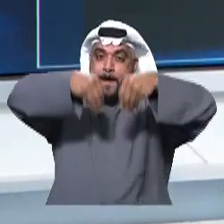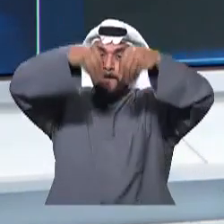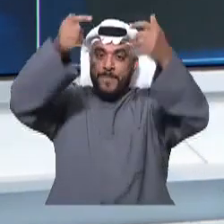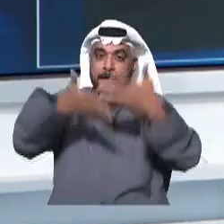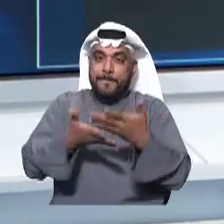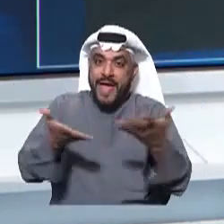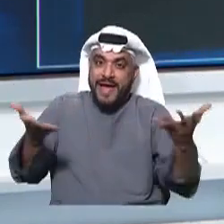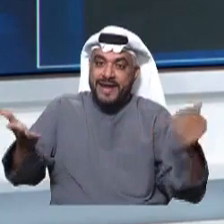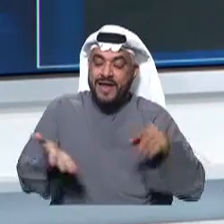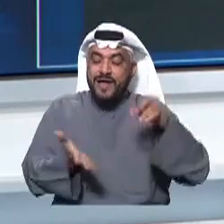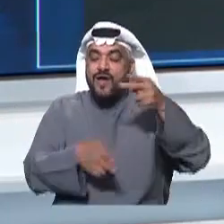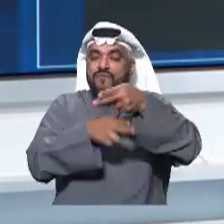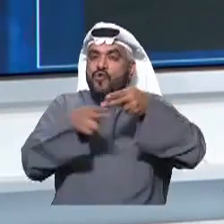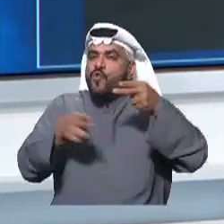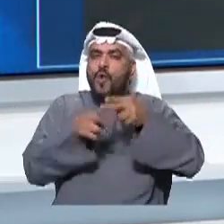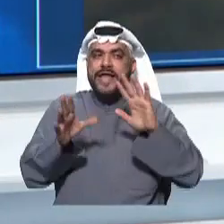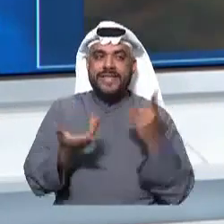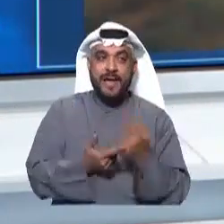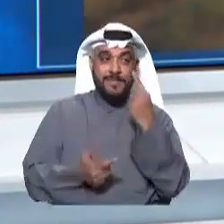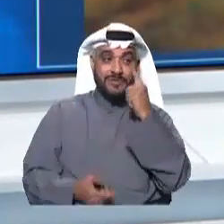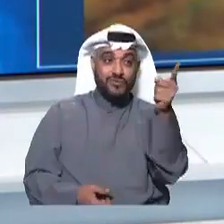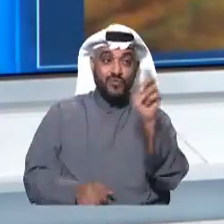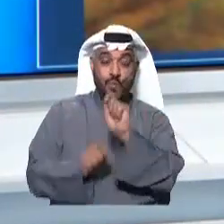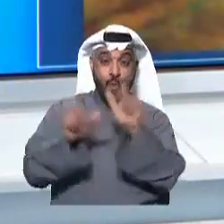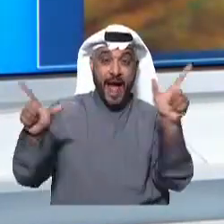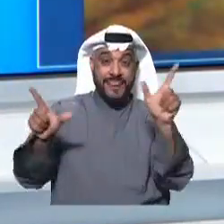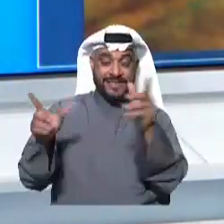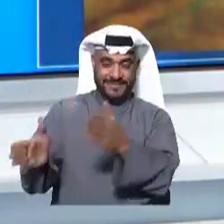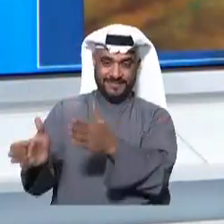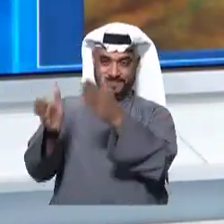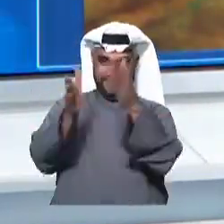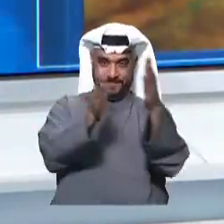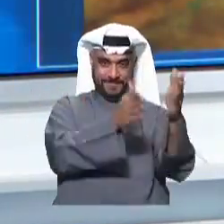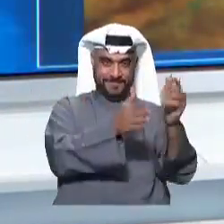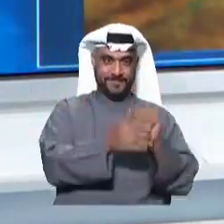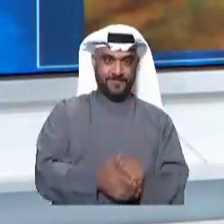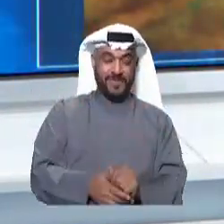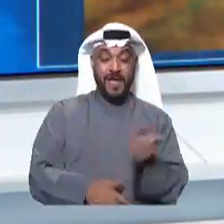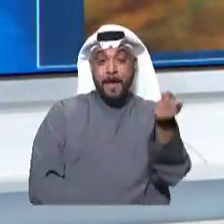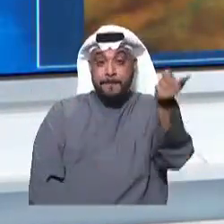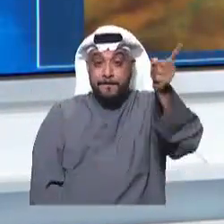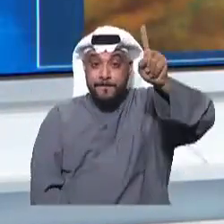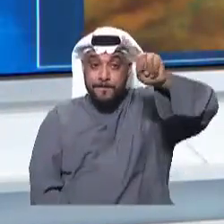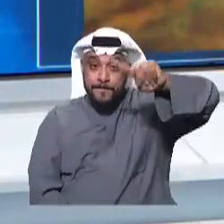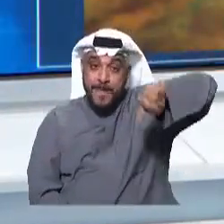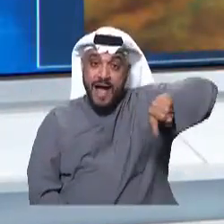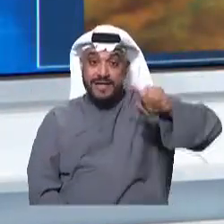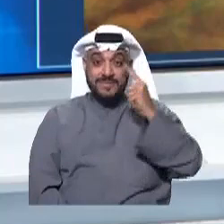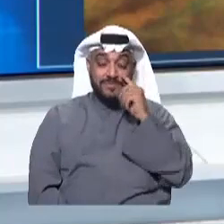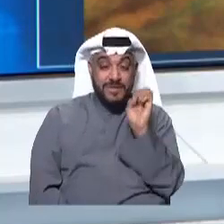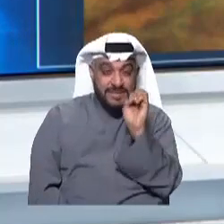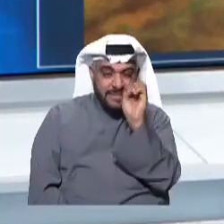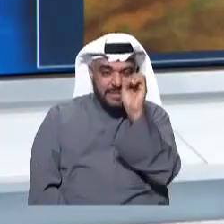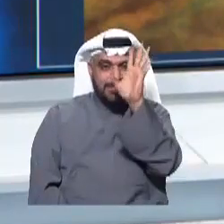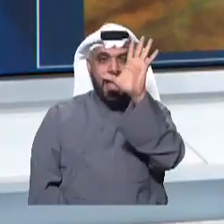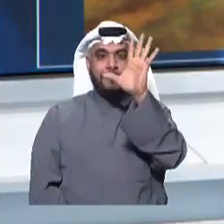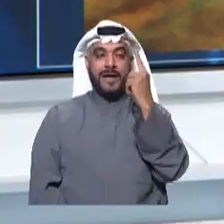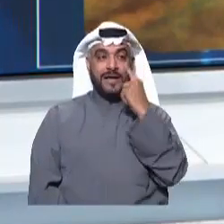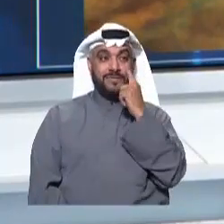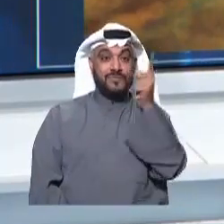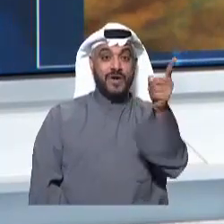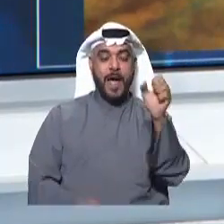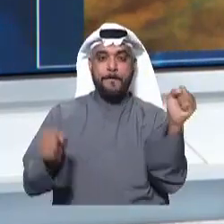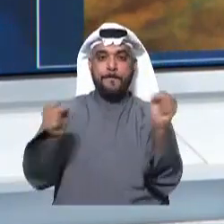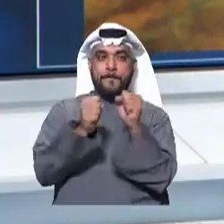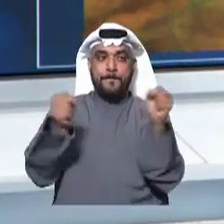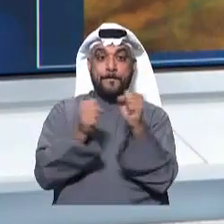الكويت، تراوح ما بين 12 إلى 16 درجة مئوية على السواحل والجزر. أجواء تميل أو باردة خلال ساعات